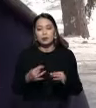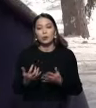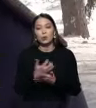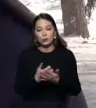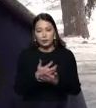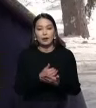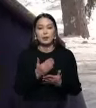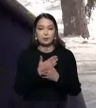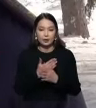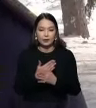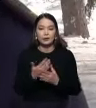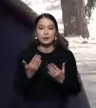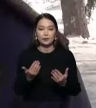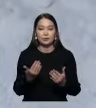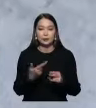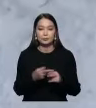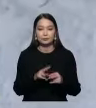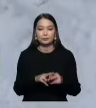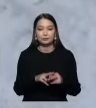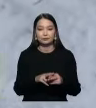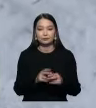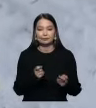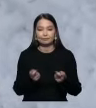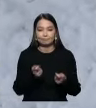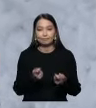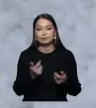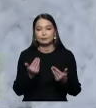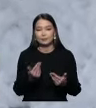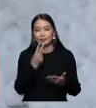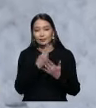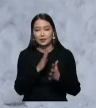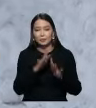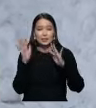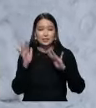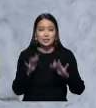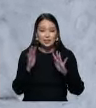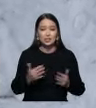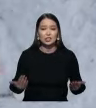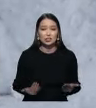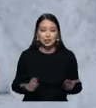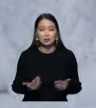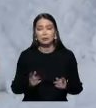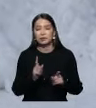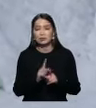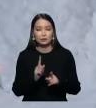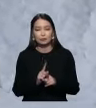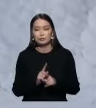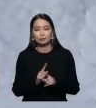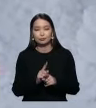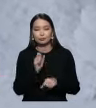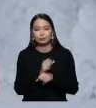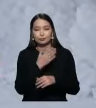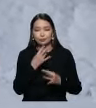что сами они действительно не справятся. Несмотря на обилие снега, местные жители не теряют оптимизма. Однако с тревогой